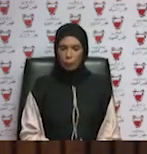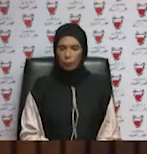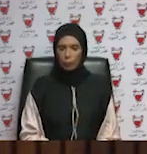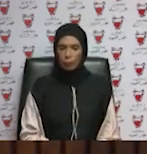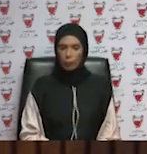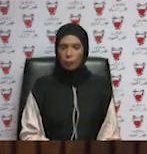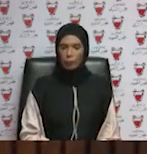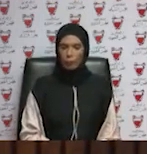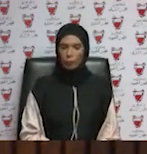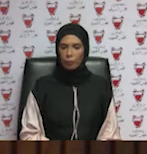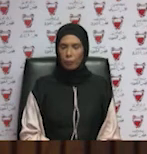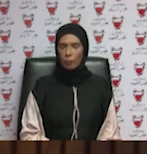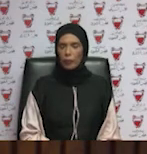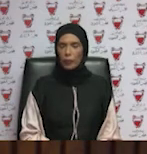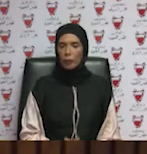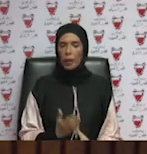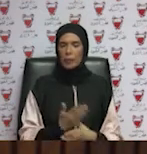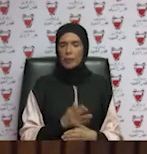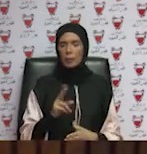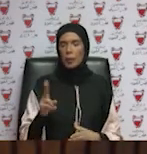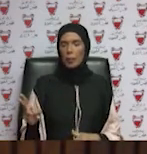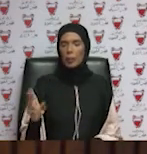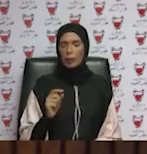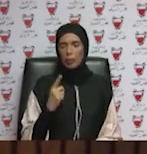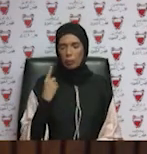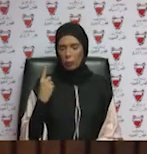وذلك للاعتبارات التالية: أولاً،